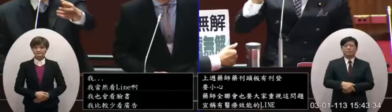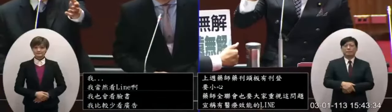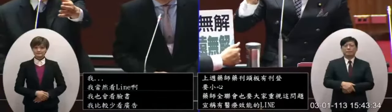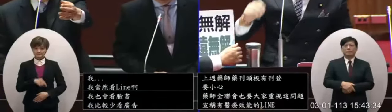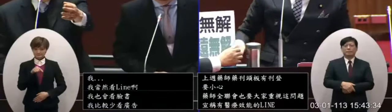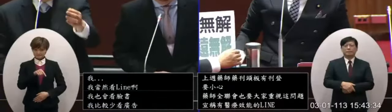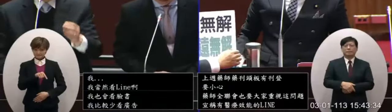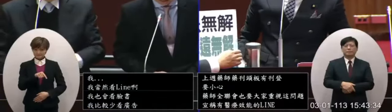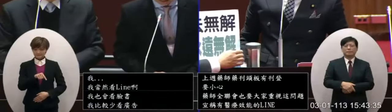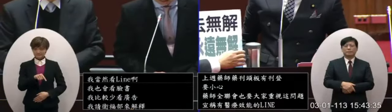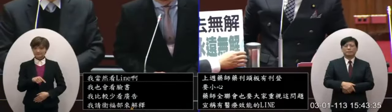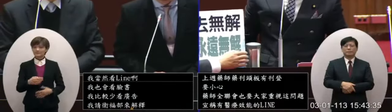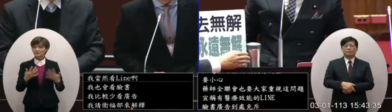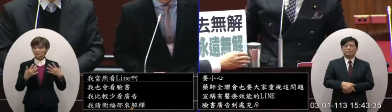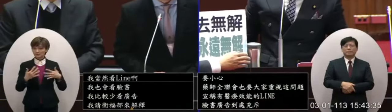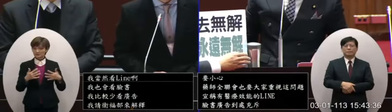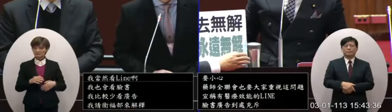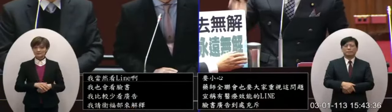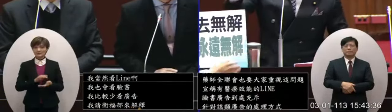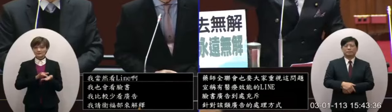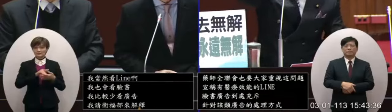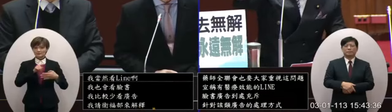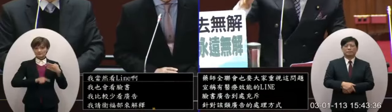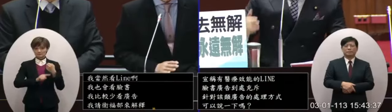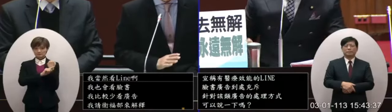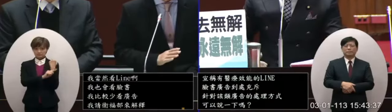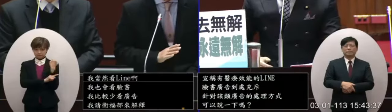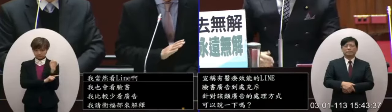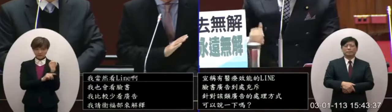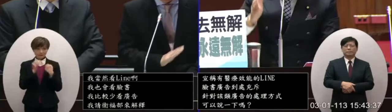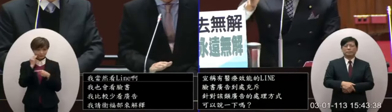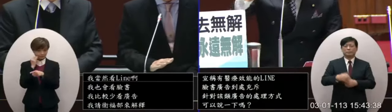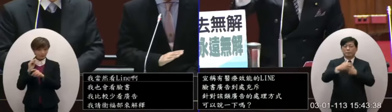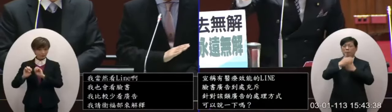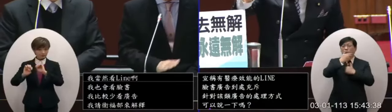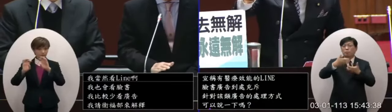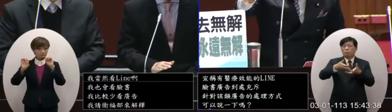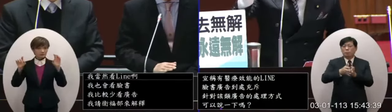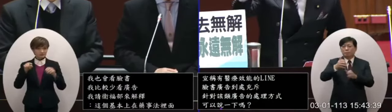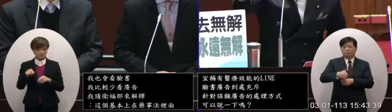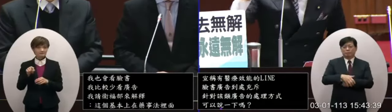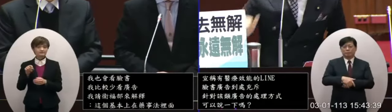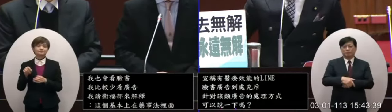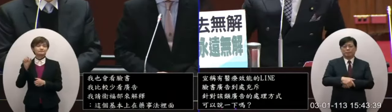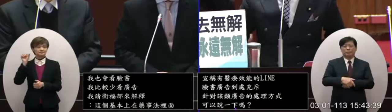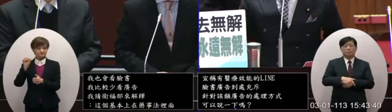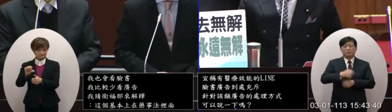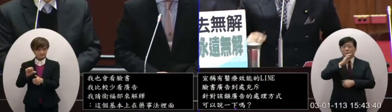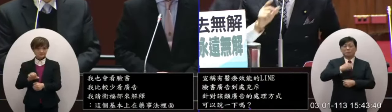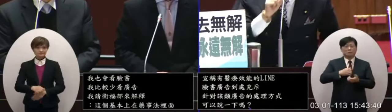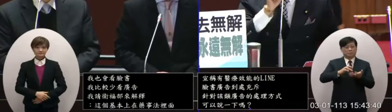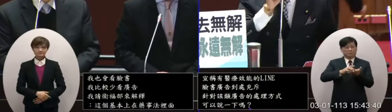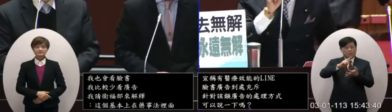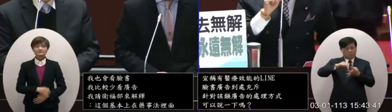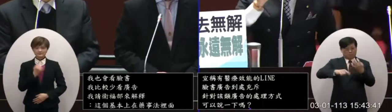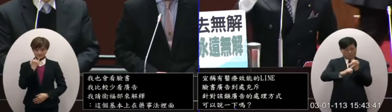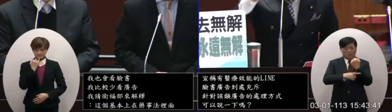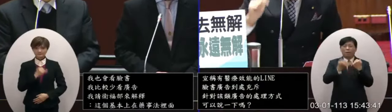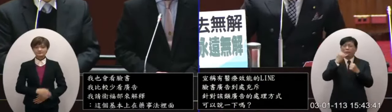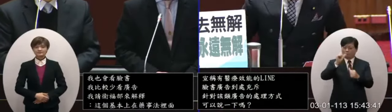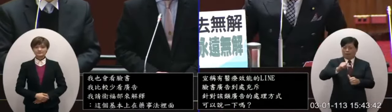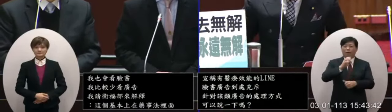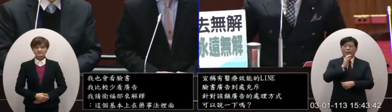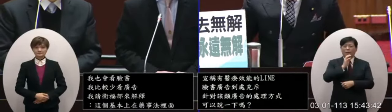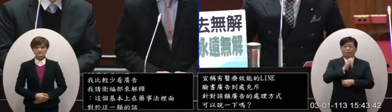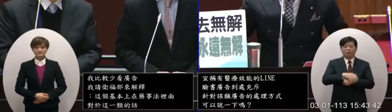了。 基本上在药事法里面，对这一类的话， 卫福部长 就是应该要处罚了。 药事法可以处罚嘛？ 对 吧？ 对。